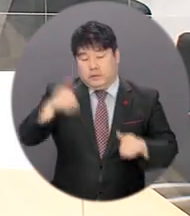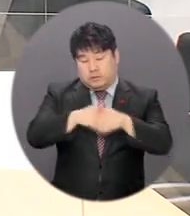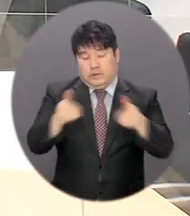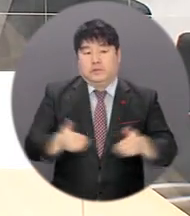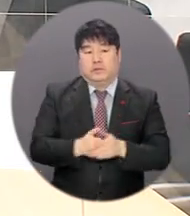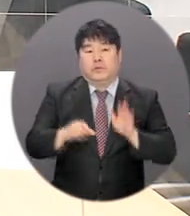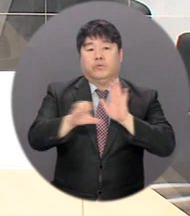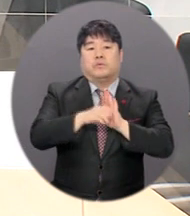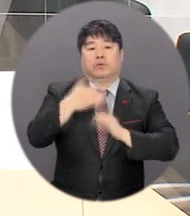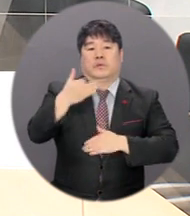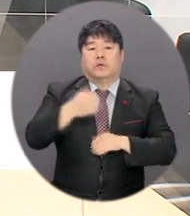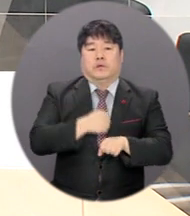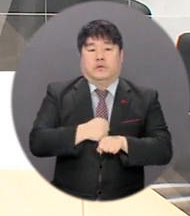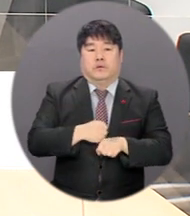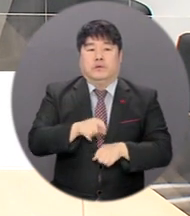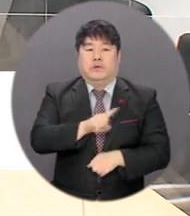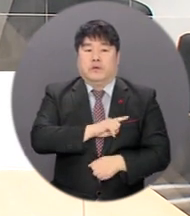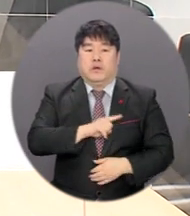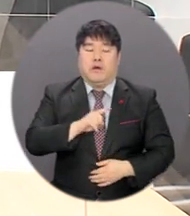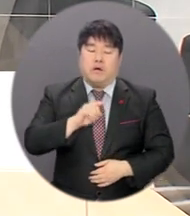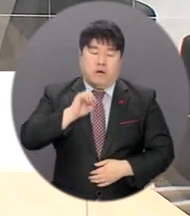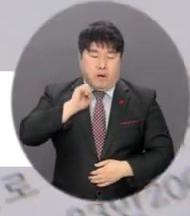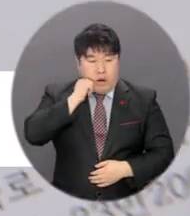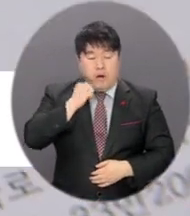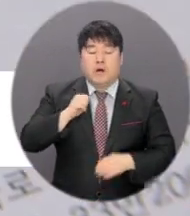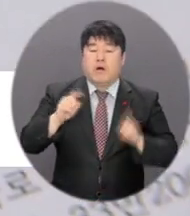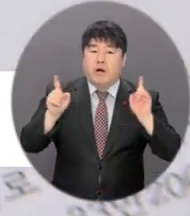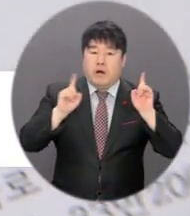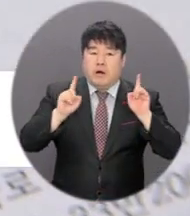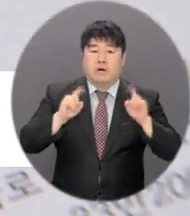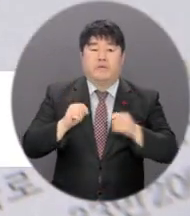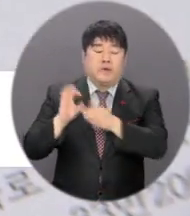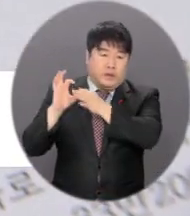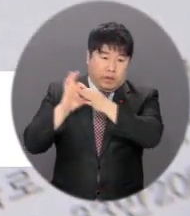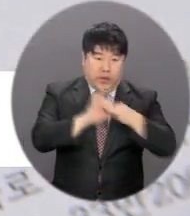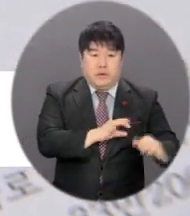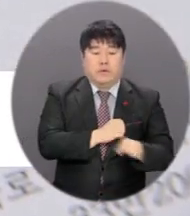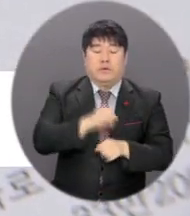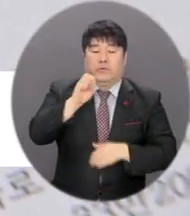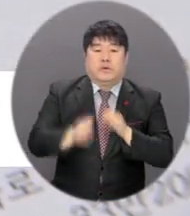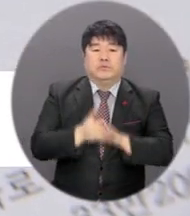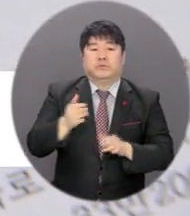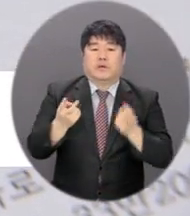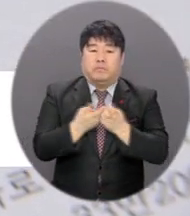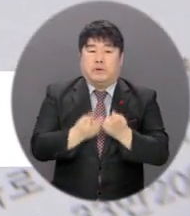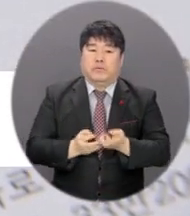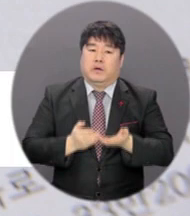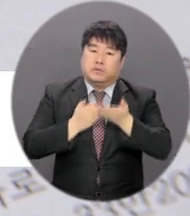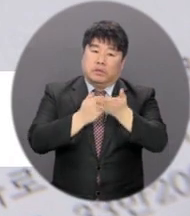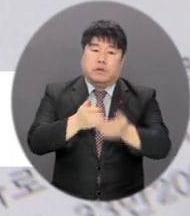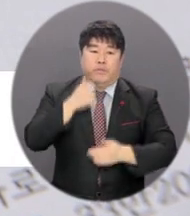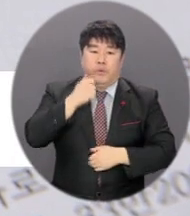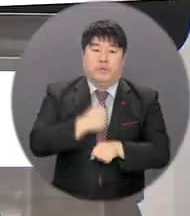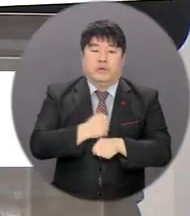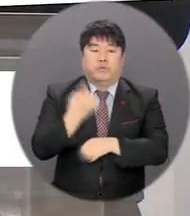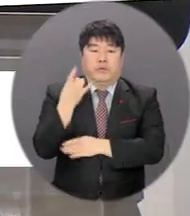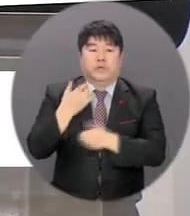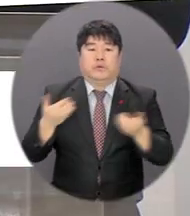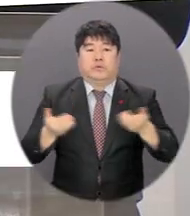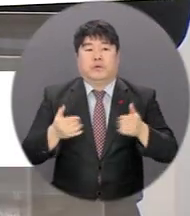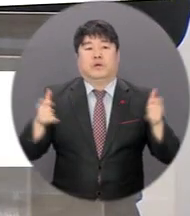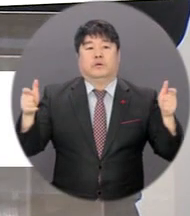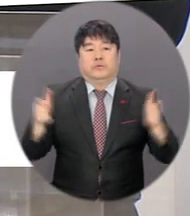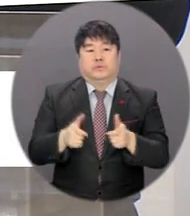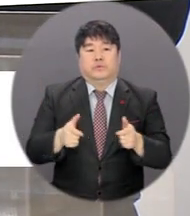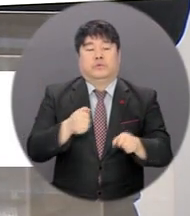청년단체는 코로나19로 최악의 실업난이 계속되는 상황에서 광주시가 대책을 제시하지 못한 채 기존 사업을